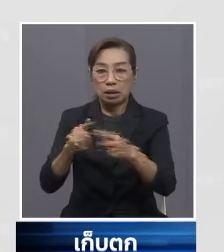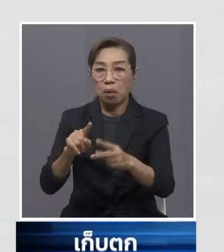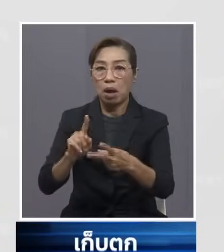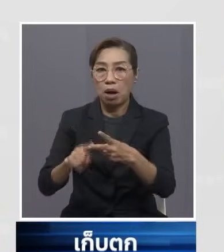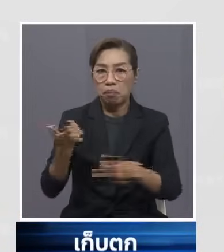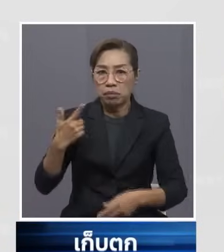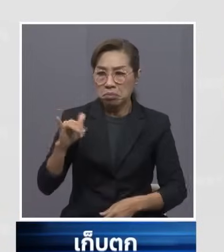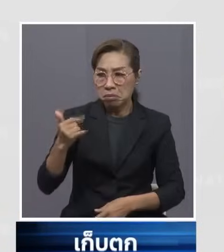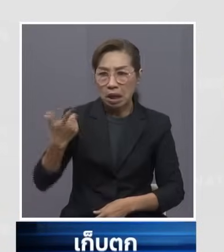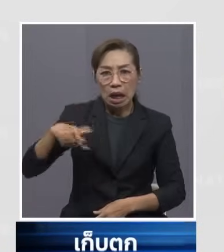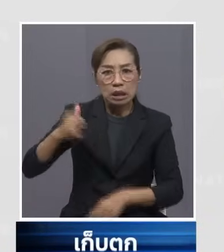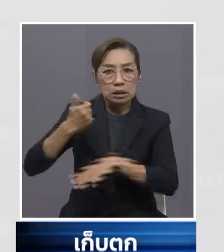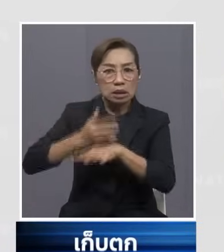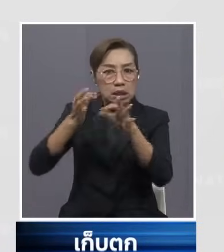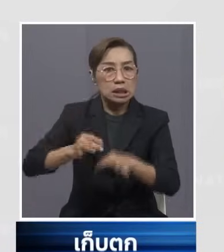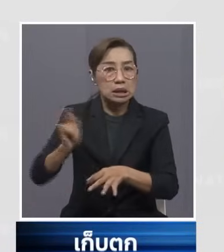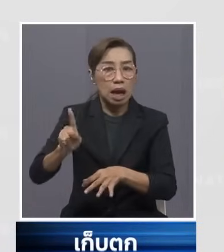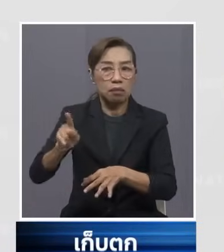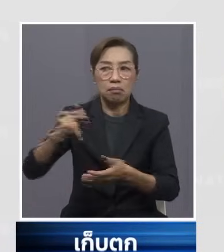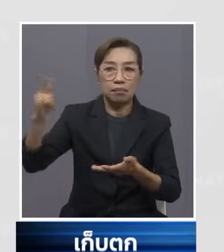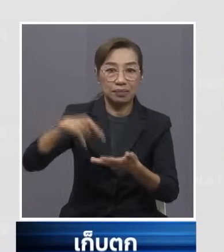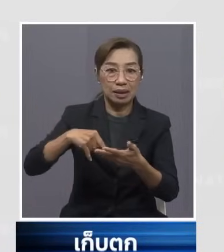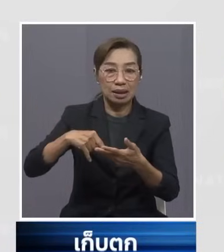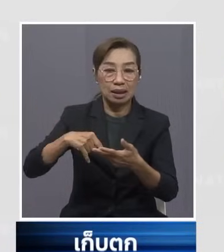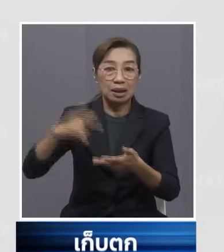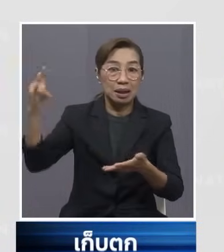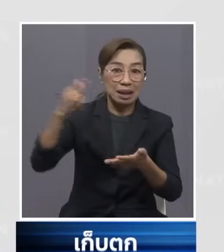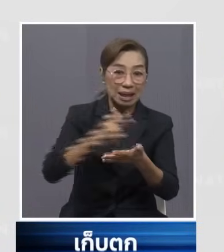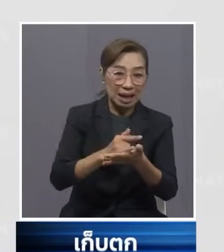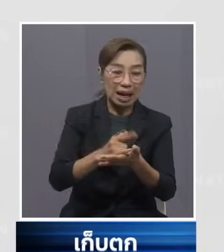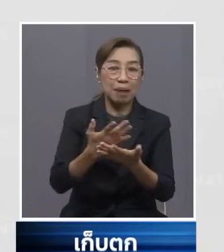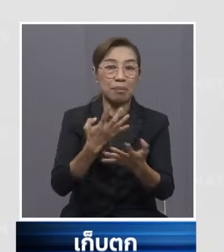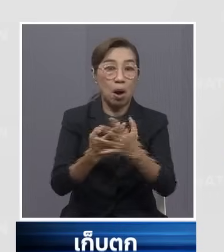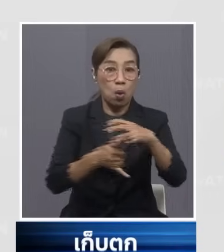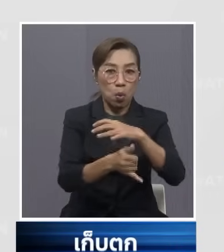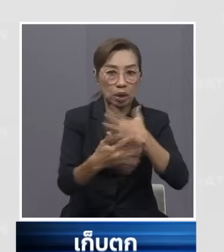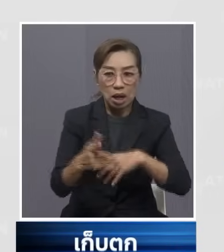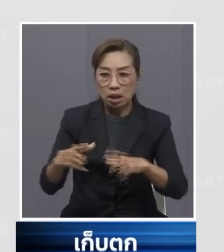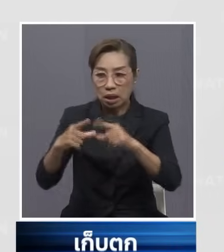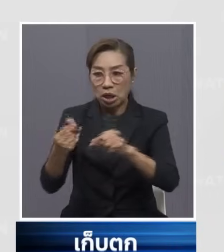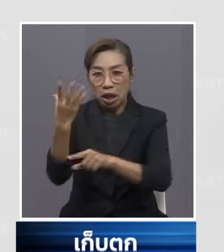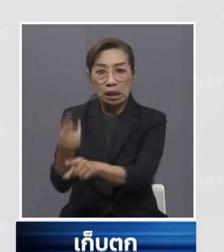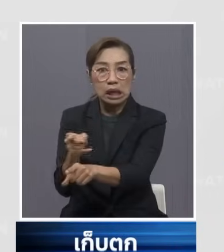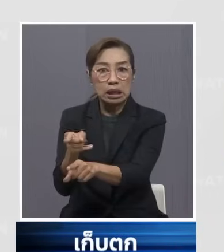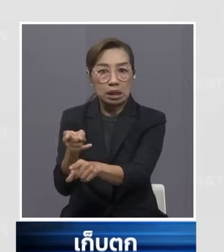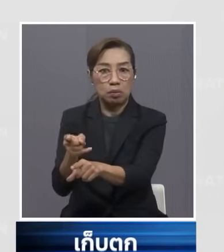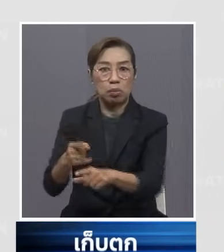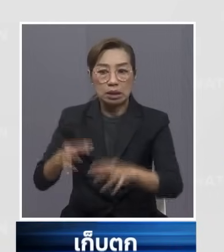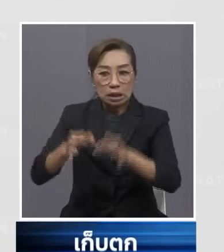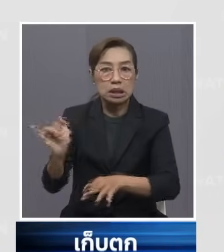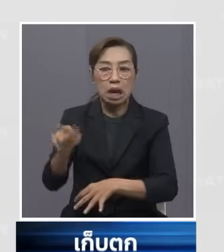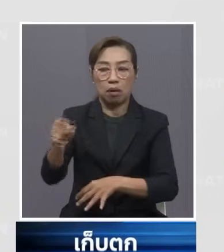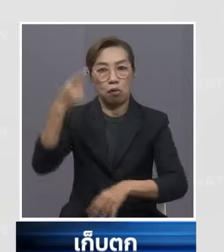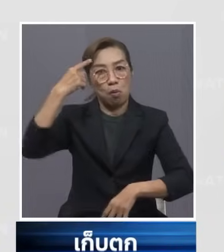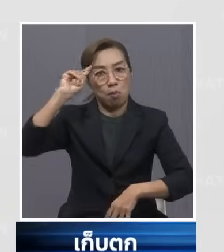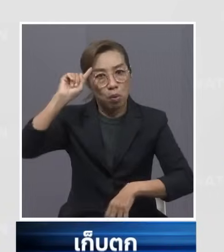ศาลยังไม่ตัดสินนะครับคือถ้าเกิดกลับมาแล้วรับโทษคดีที่ยังไม่ได้ตัดสินก็ต้องรอลุ้นใช่มั้ยคือไม่สามารถคำนวณเอ่อตัวเลขได้เหมือนของพี่ชายอ่ะเอว่าจะ